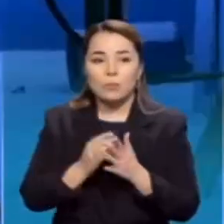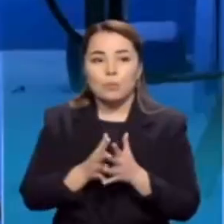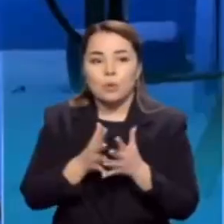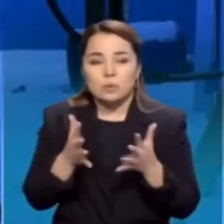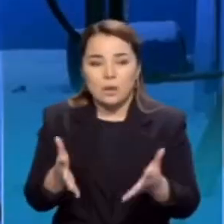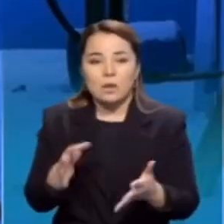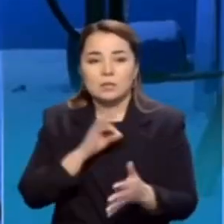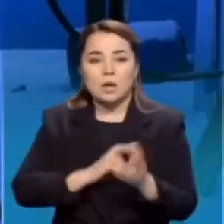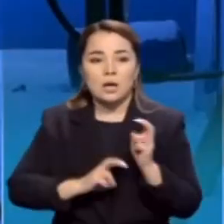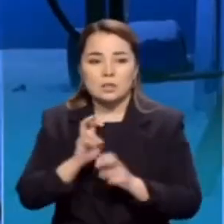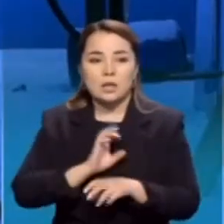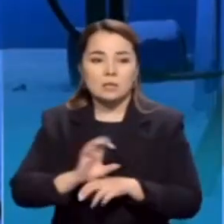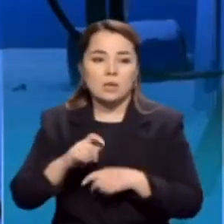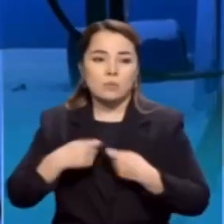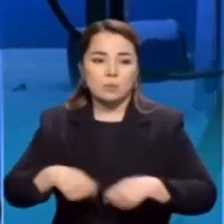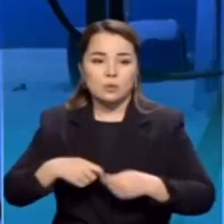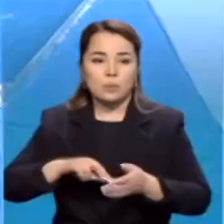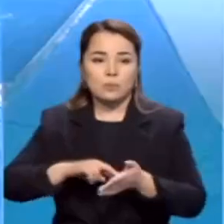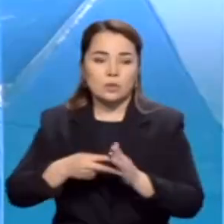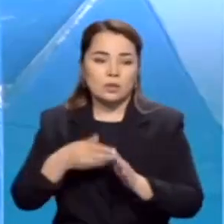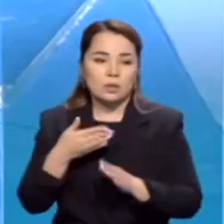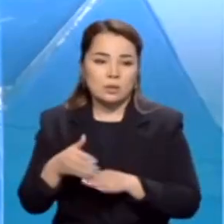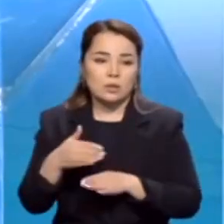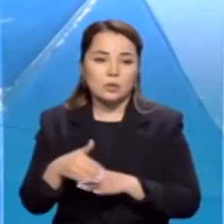өндіріп, нарыққа шығаруды көздеп отыр.